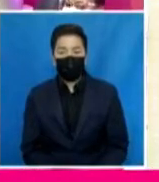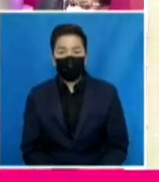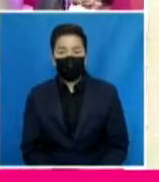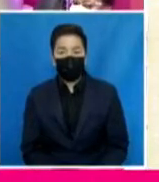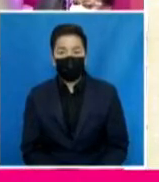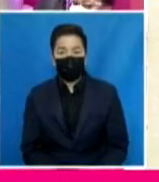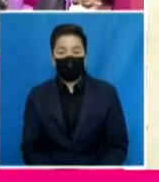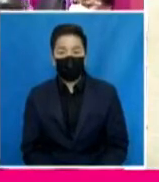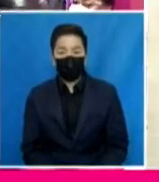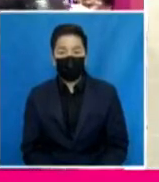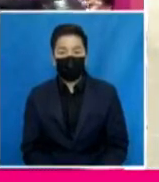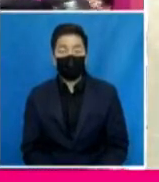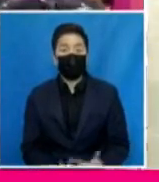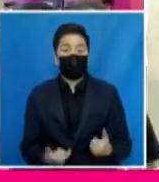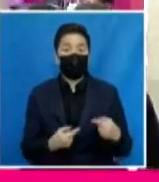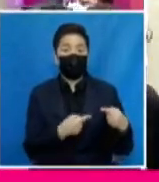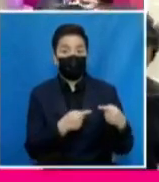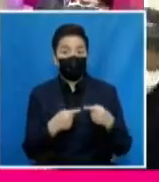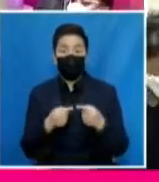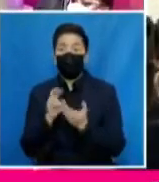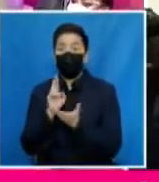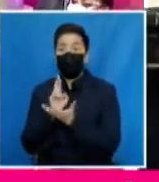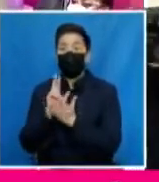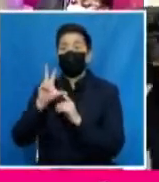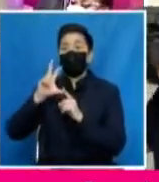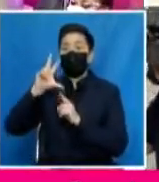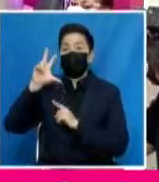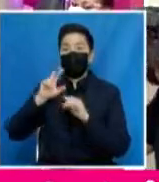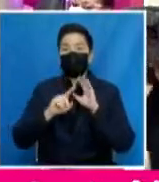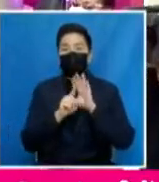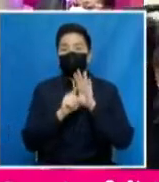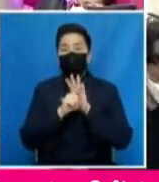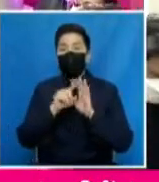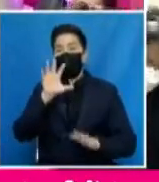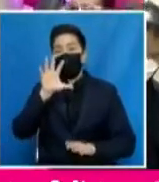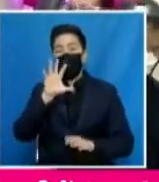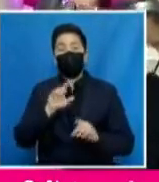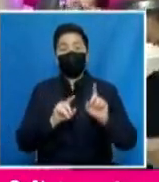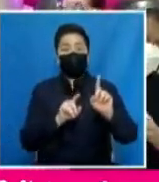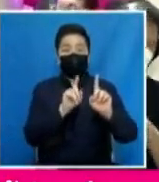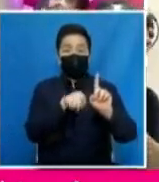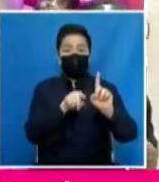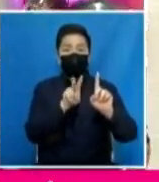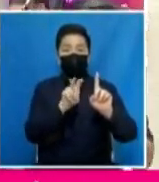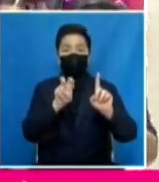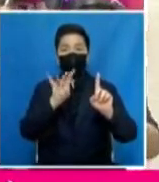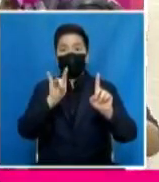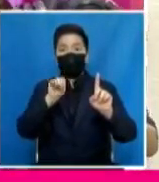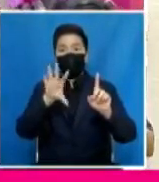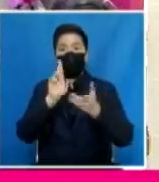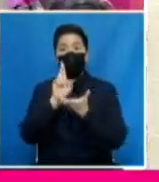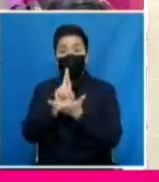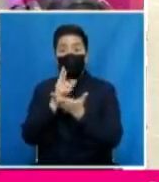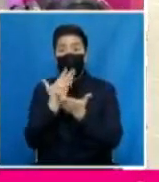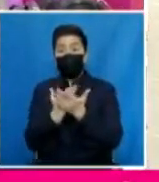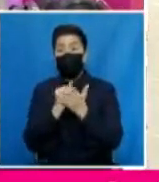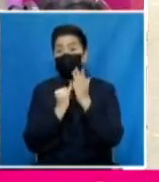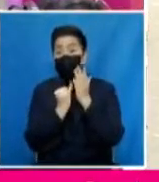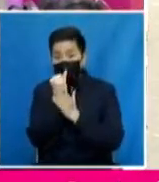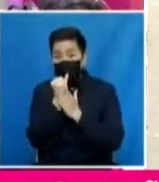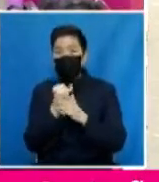ต่อไปจะทำการออกรางวัลอันดับที่3ออก5ครั้ง 1,285 อันดับอันดับละ 2,000 บา